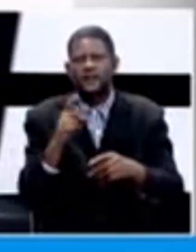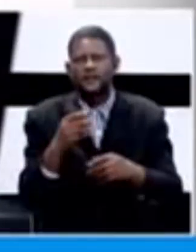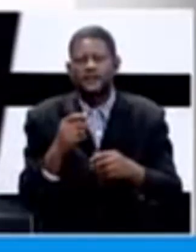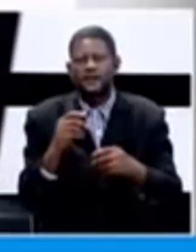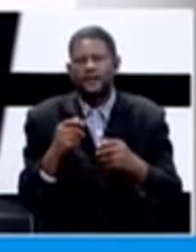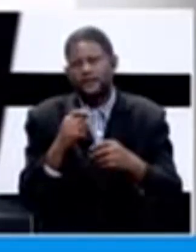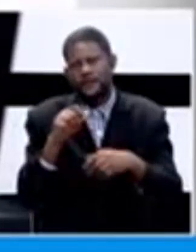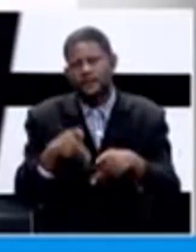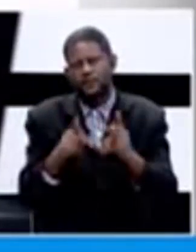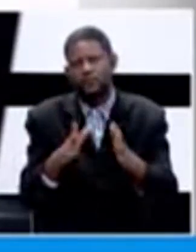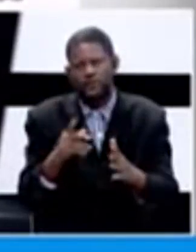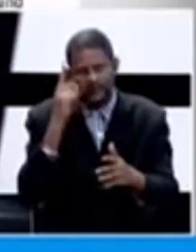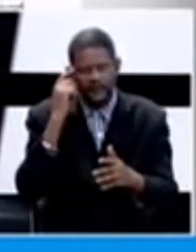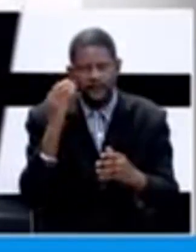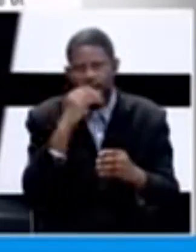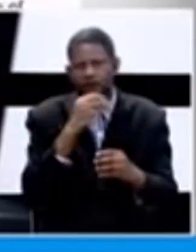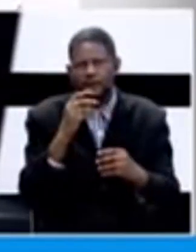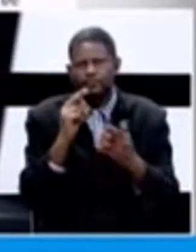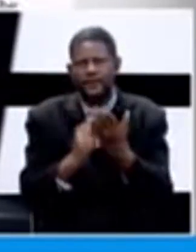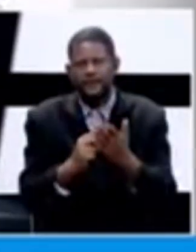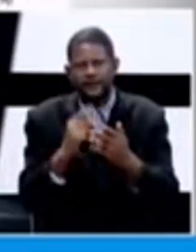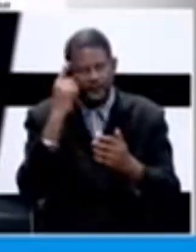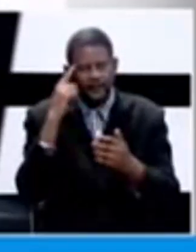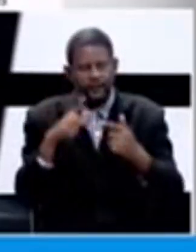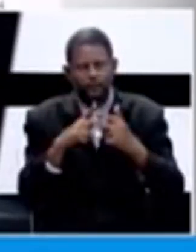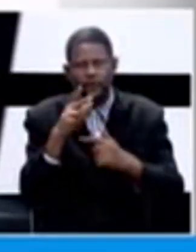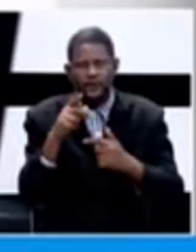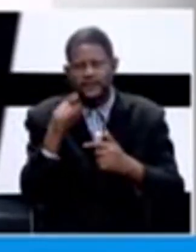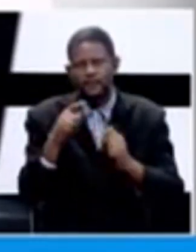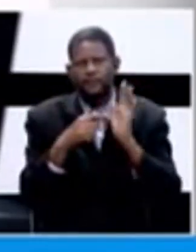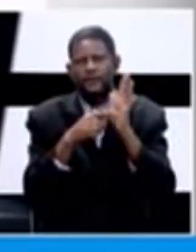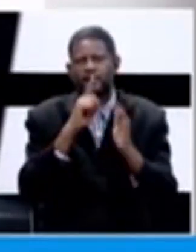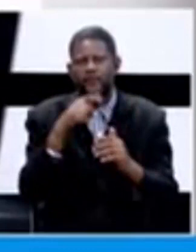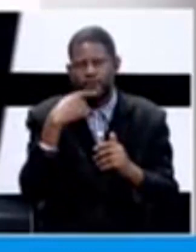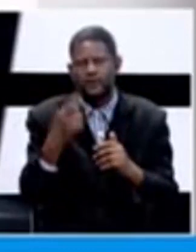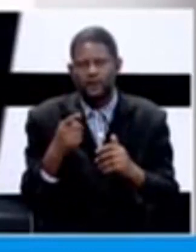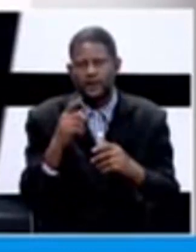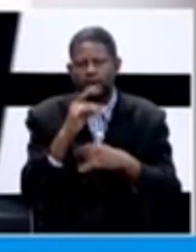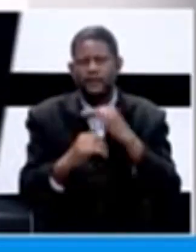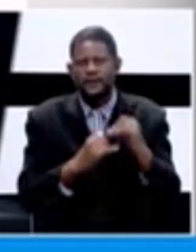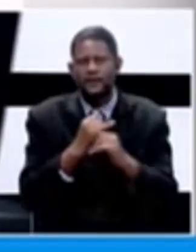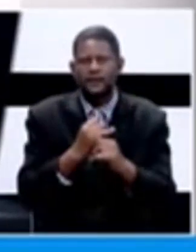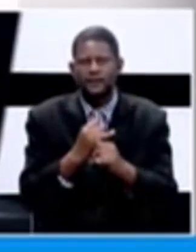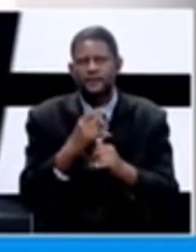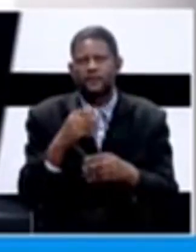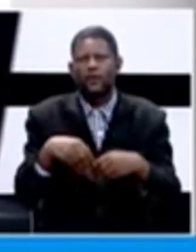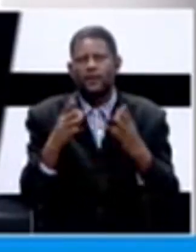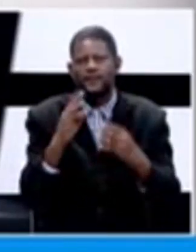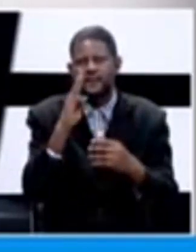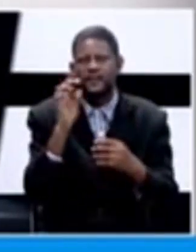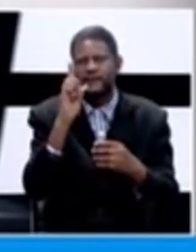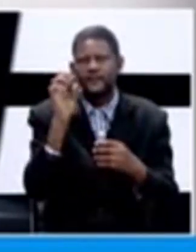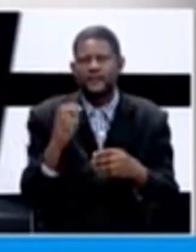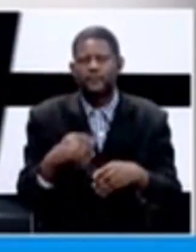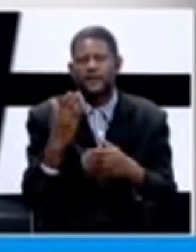ደገፍ ዘይምግባሩን በጀት ትግራይ ንምቁራፅ ምሕሳውን ናይዚኦም ምልክታት እዮም ድማ ኢሉ ዓለም ለኸ ማሕበረሰብ ዝሃቦ ሓገዝ ሴፍትኔት ምኽልካል ገበን ዘርኢ